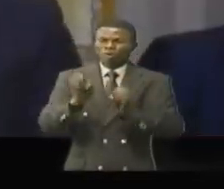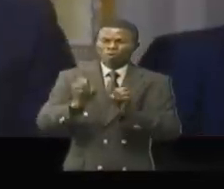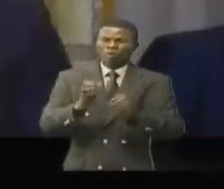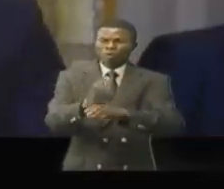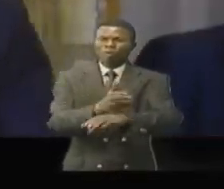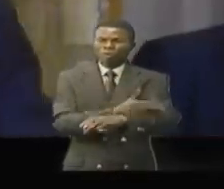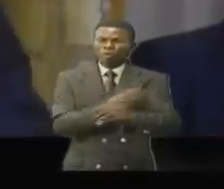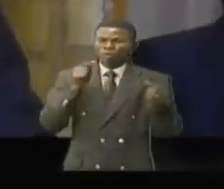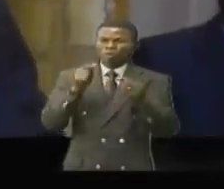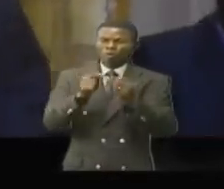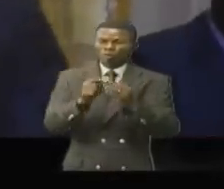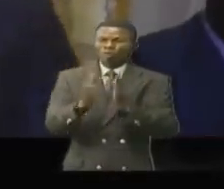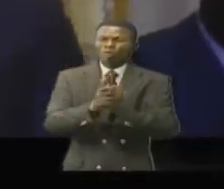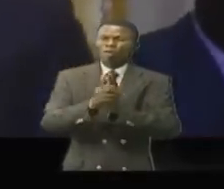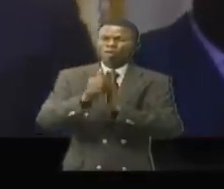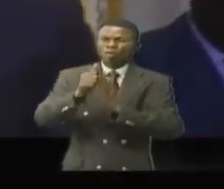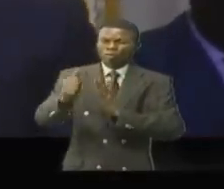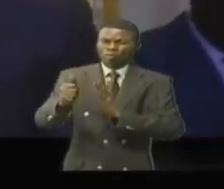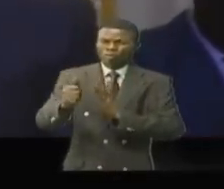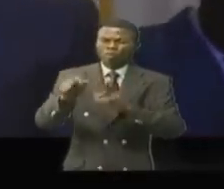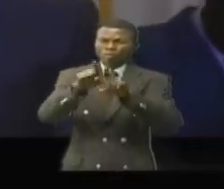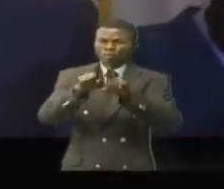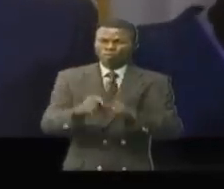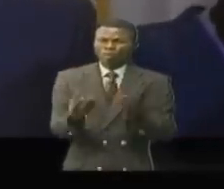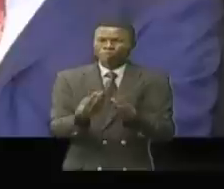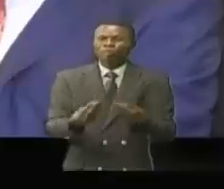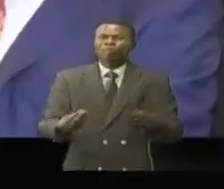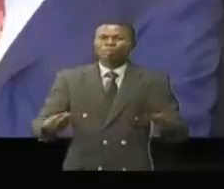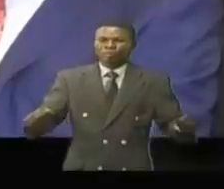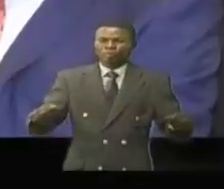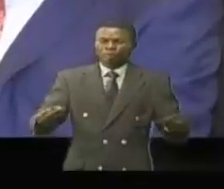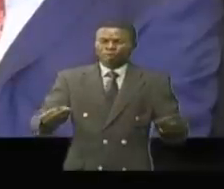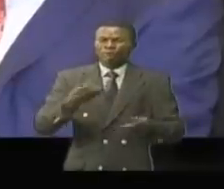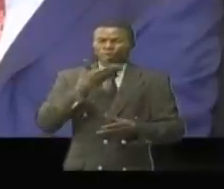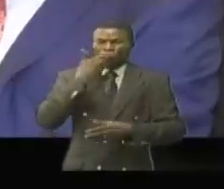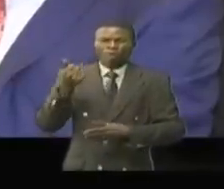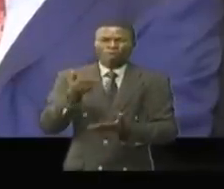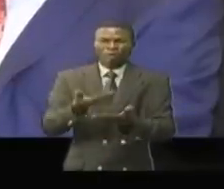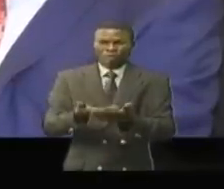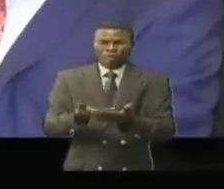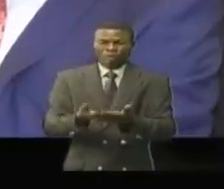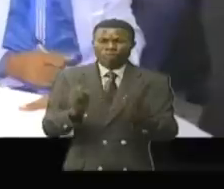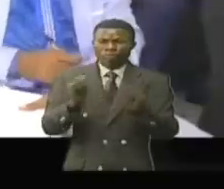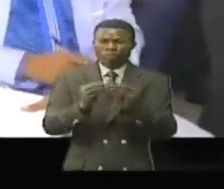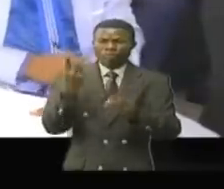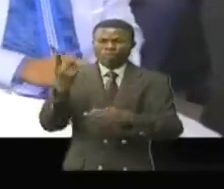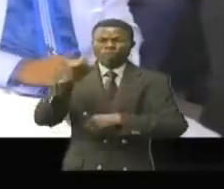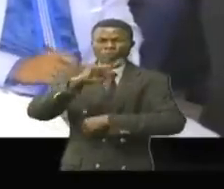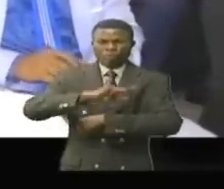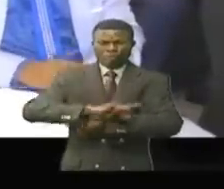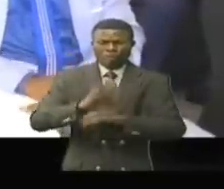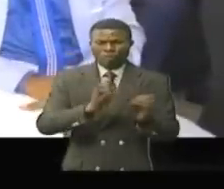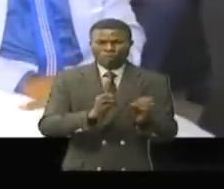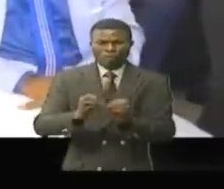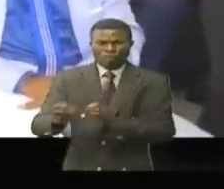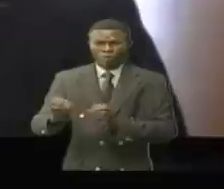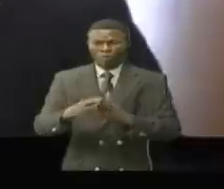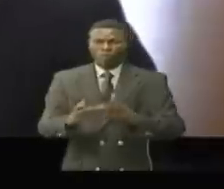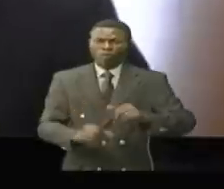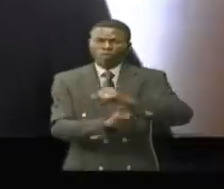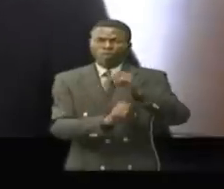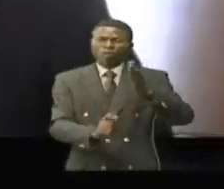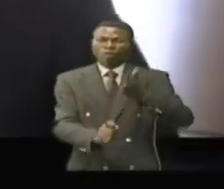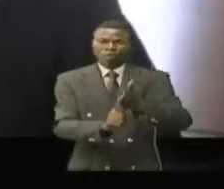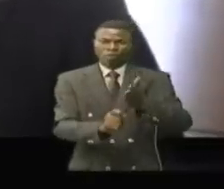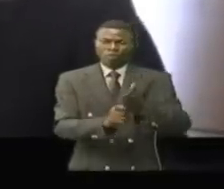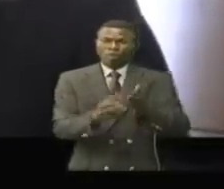vers la performance et les résultats escomptés. Ces assises des 2 jours ont été organisées avec l'appui technique